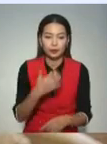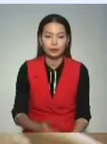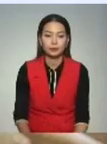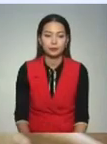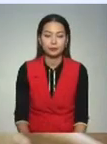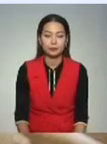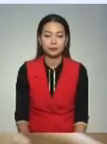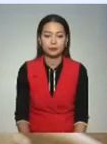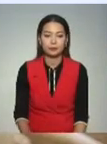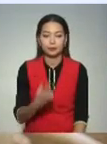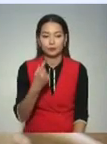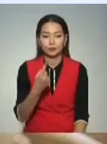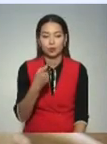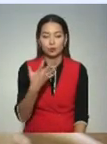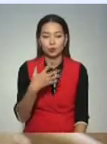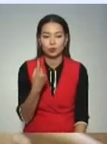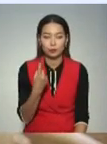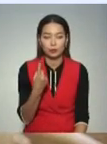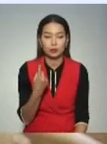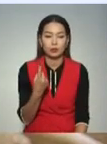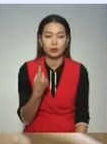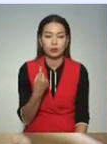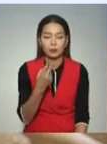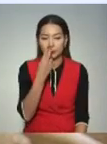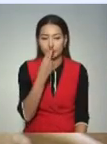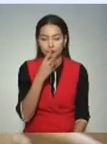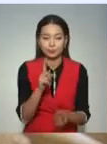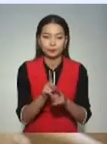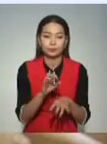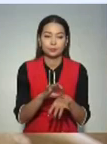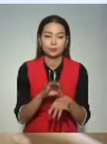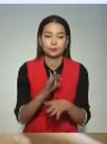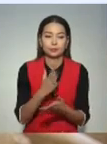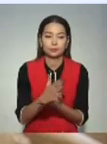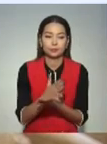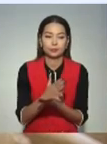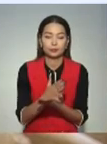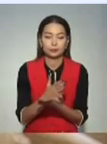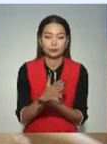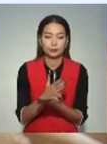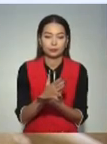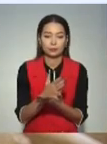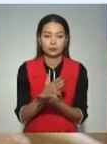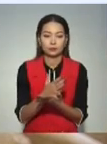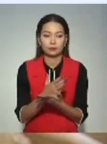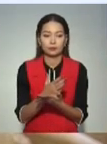Бүгінгі күнде 151 адам тұмаумен ауырып жатыр. Олардың арасында